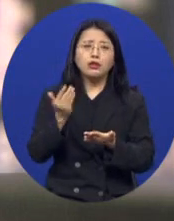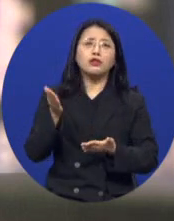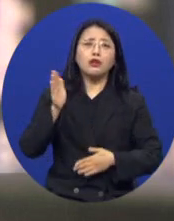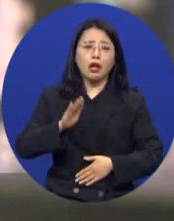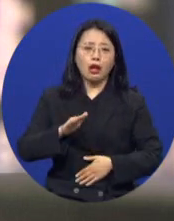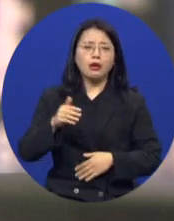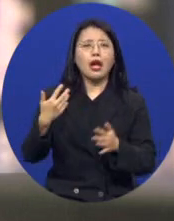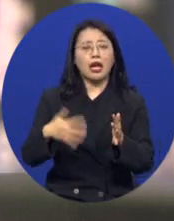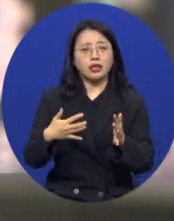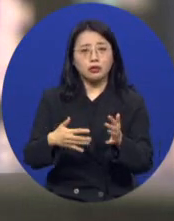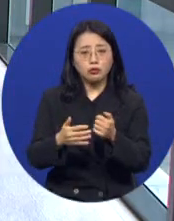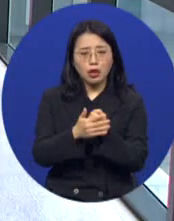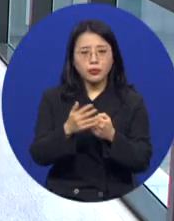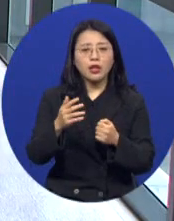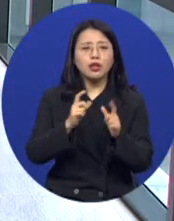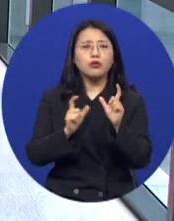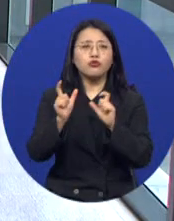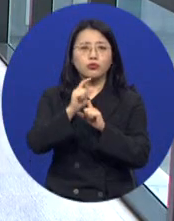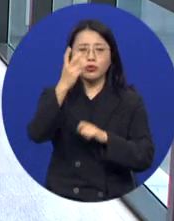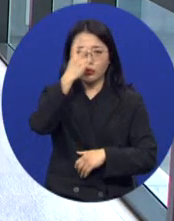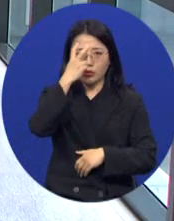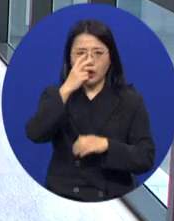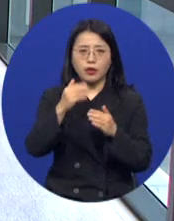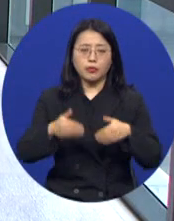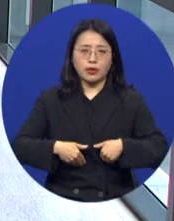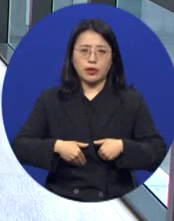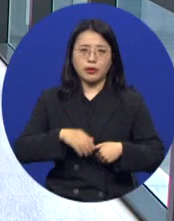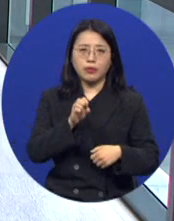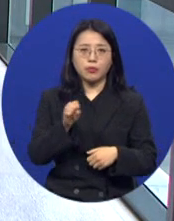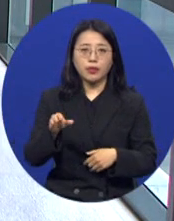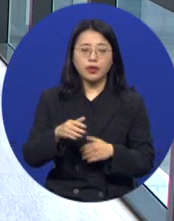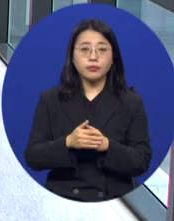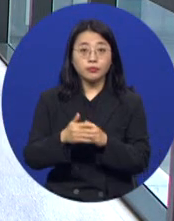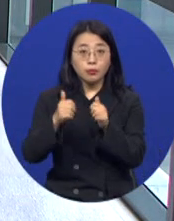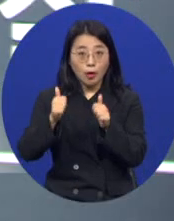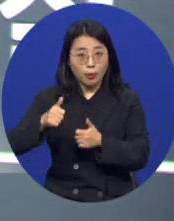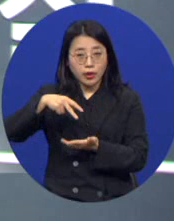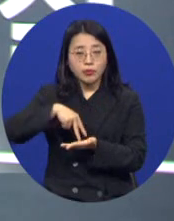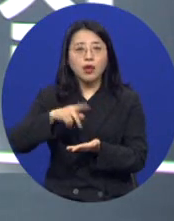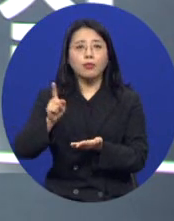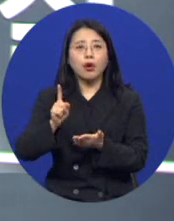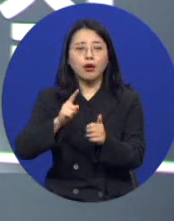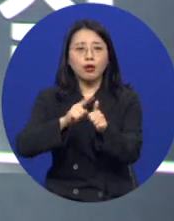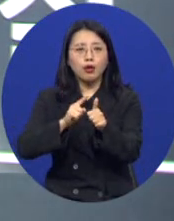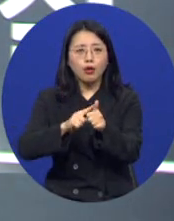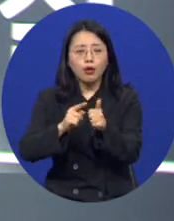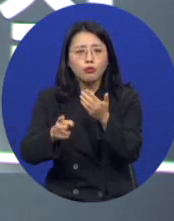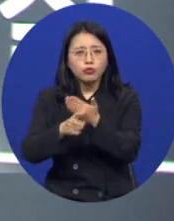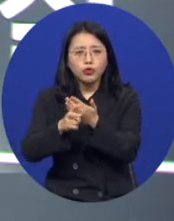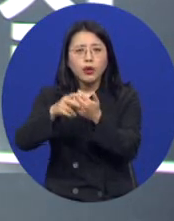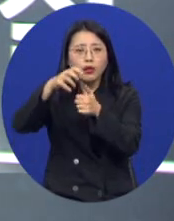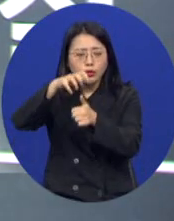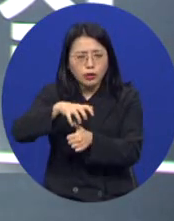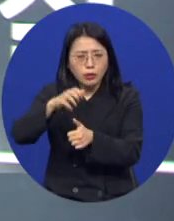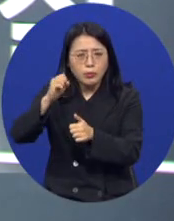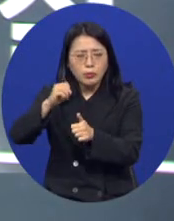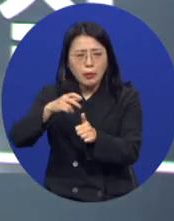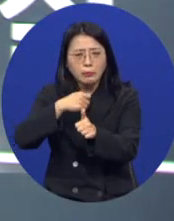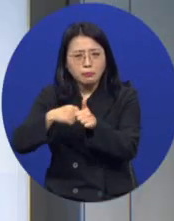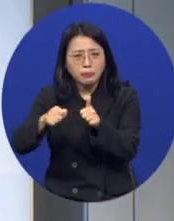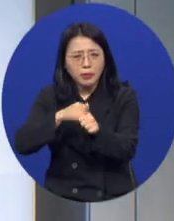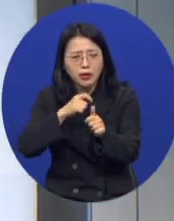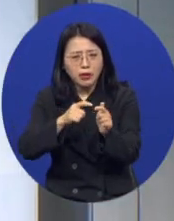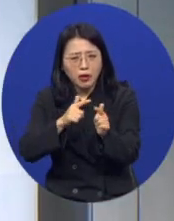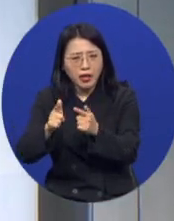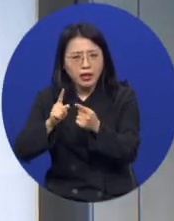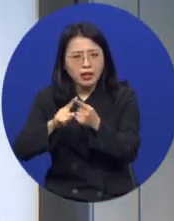않아 객관적인 조사가 필요하다며 항고했습니다. 법원은 한 씨가 불법 구금과 가혹행위를 당했다는 유족의